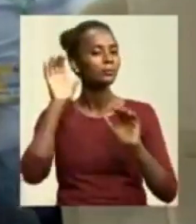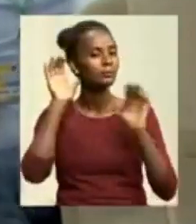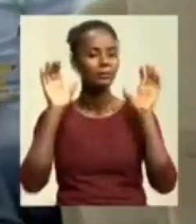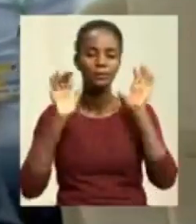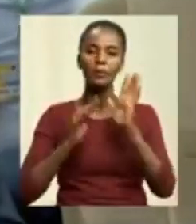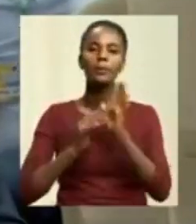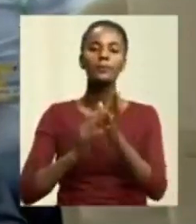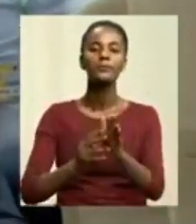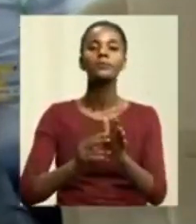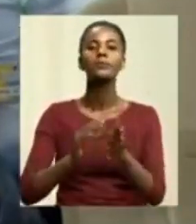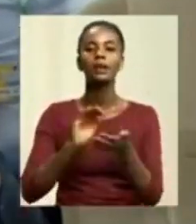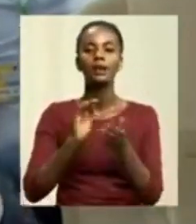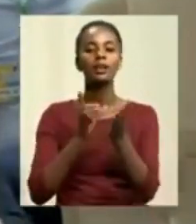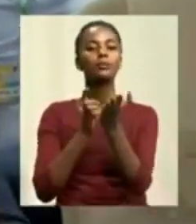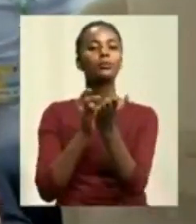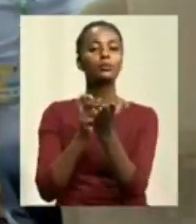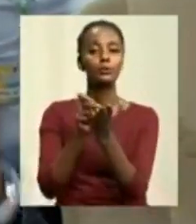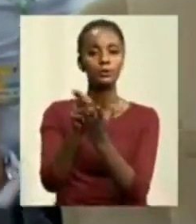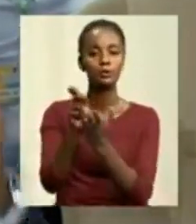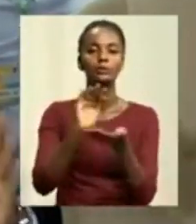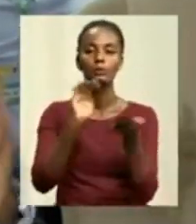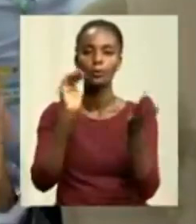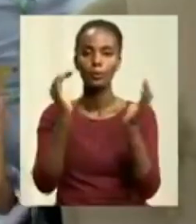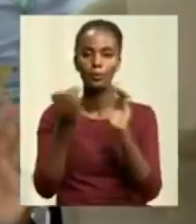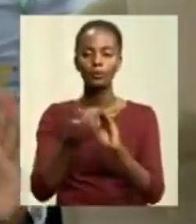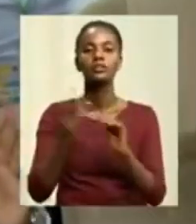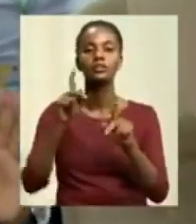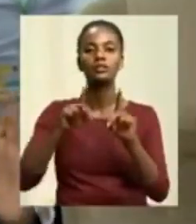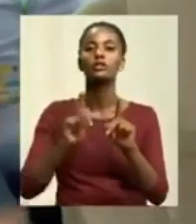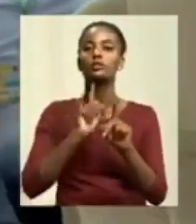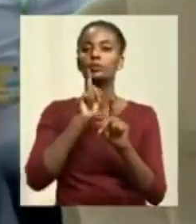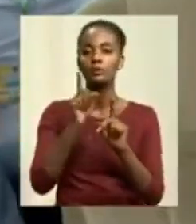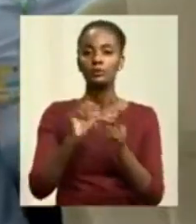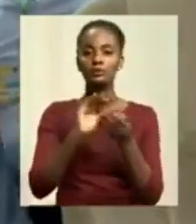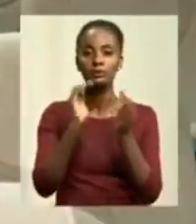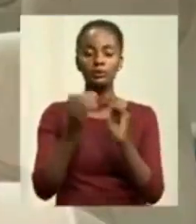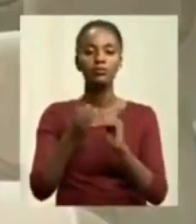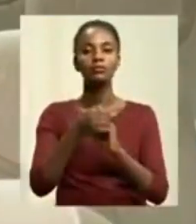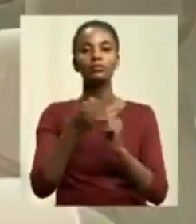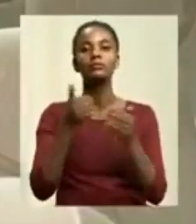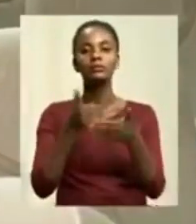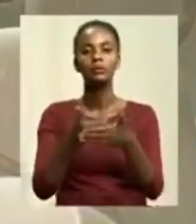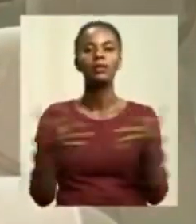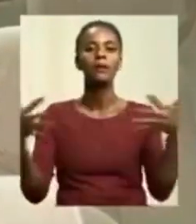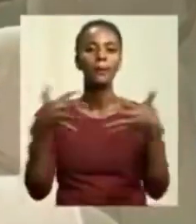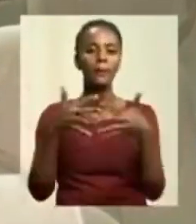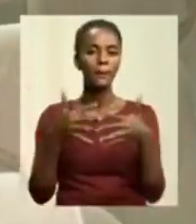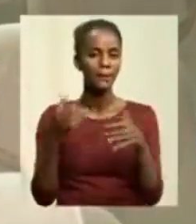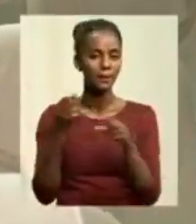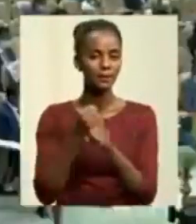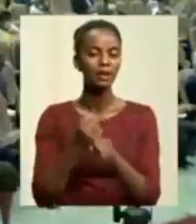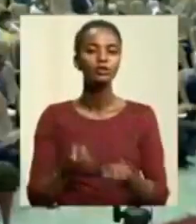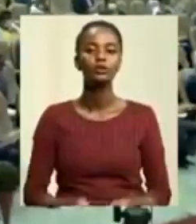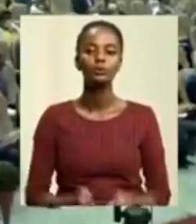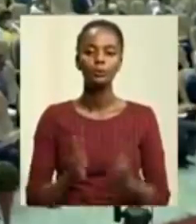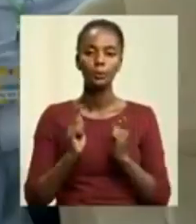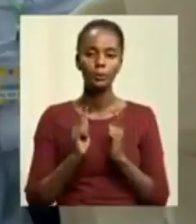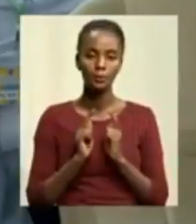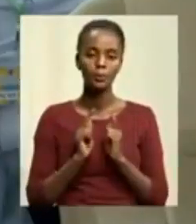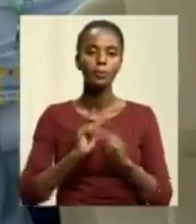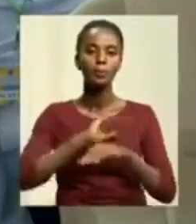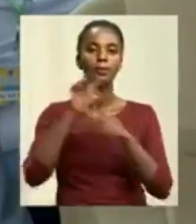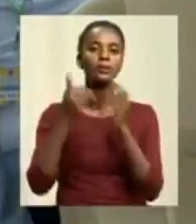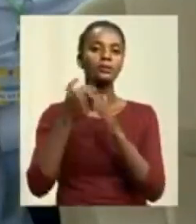መንገድ ዴሞክራሲያዊ በሆነ መንገድ የህዝቦቻችን ፍላጎት እውን እንዲሆኑ ዳር እንዲደርሱ ተባብረን መስራት ይኖርብናል።